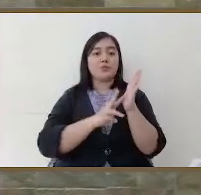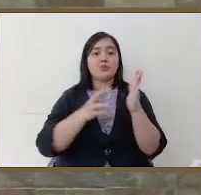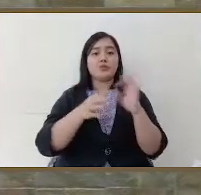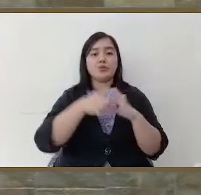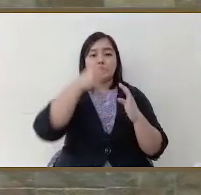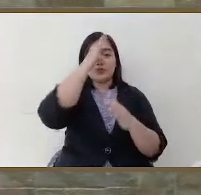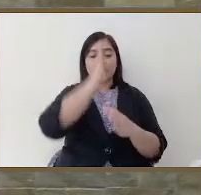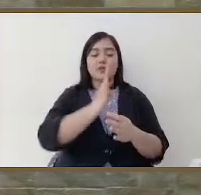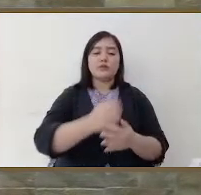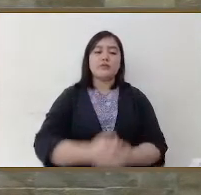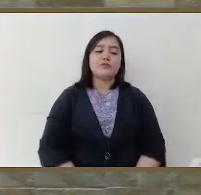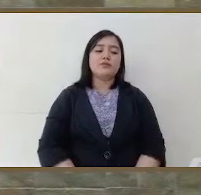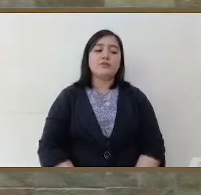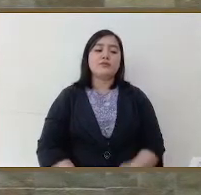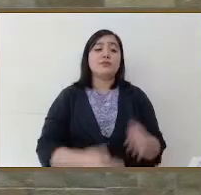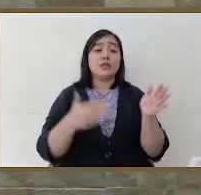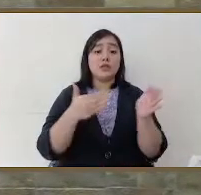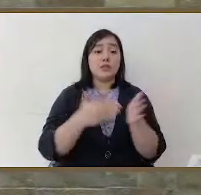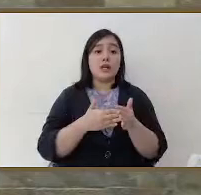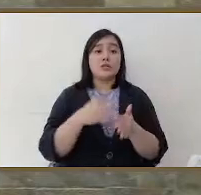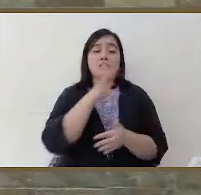what shall I render unto the Lord?